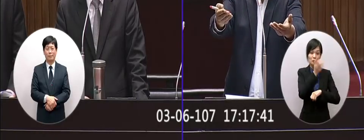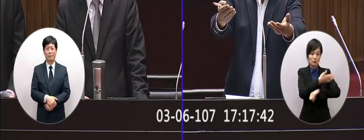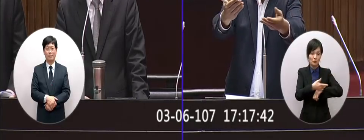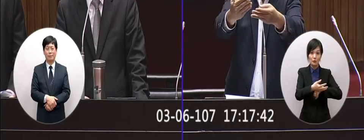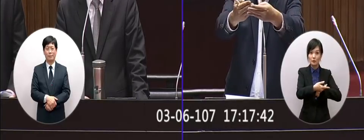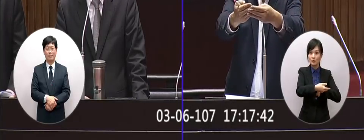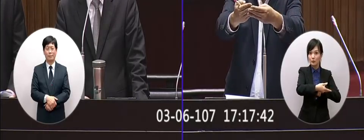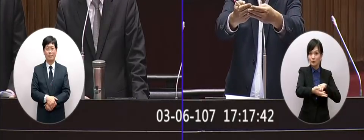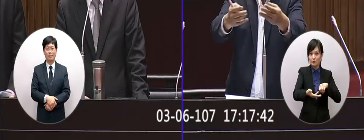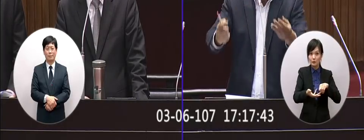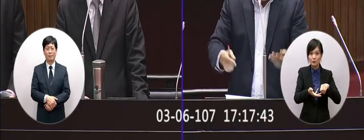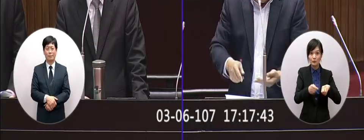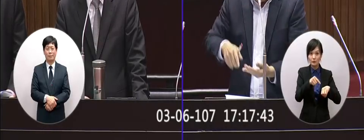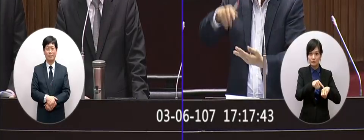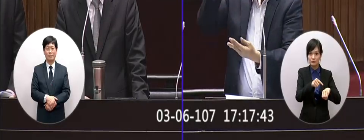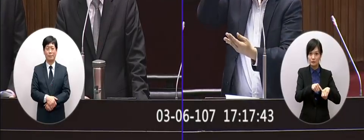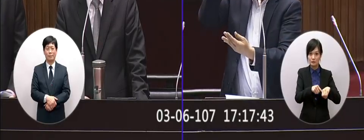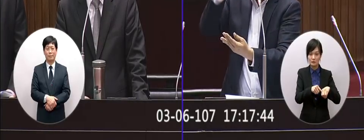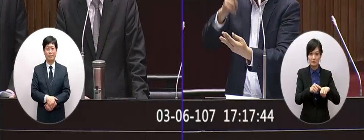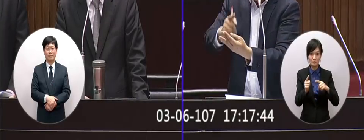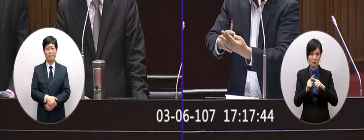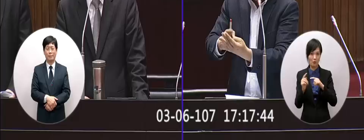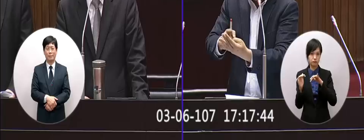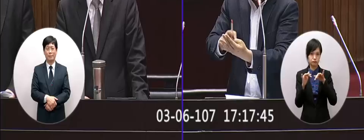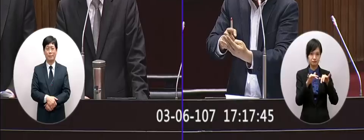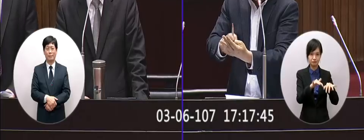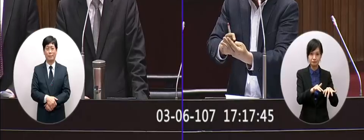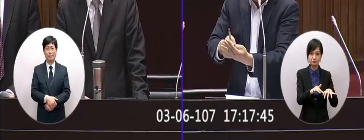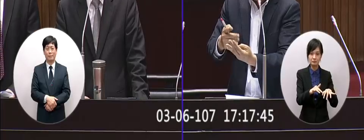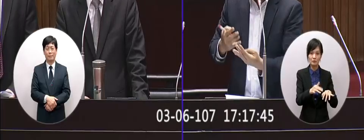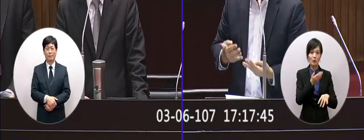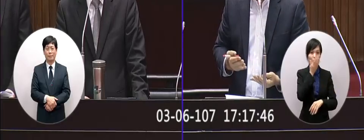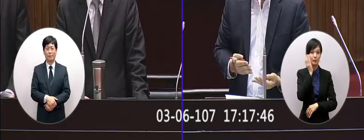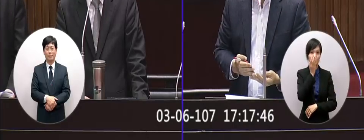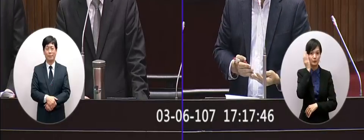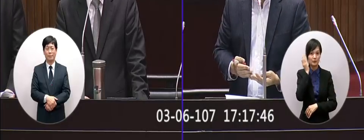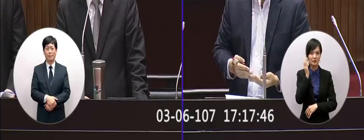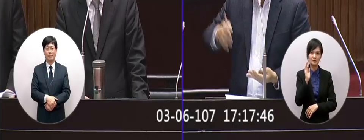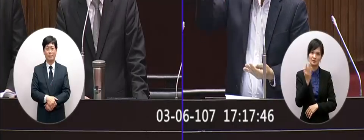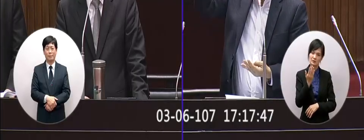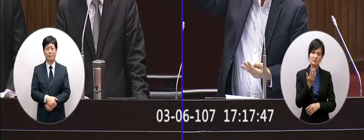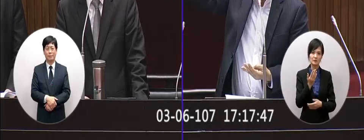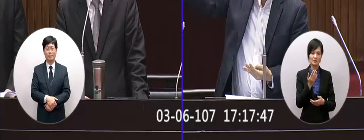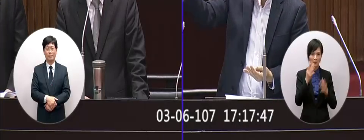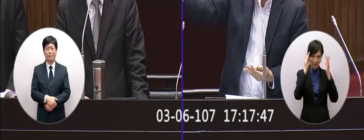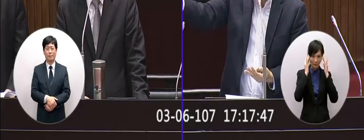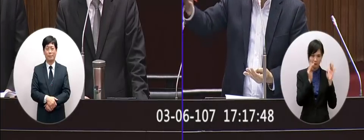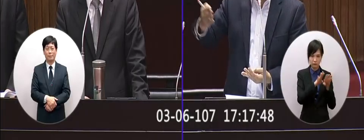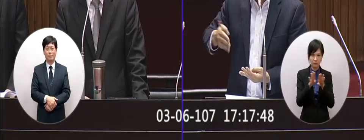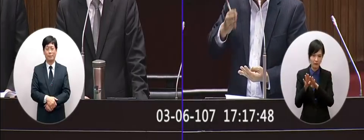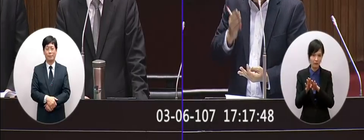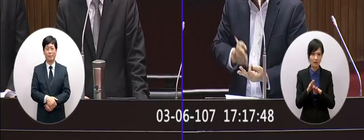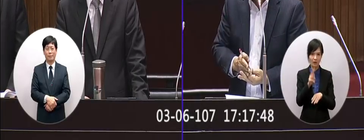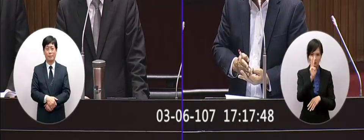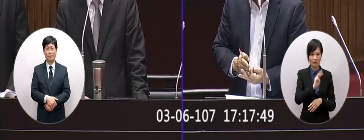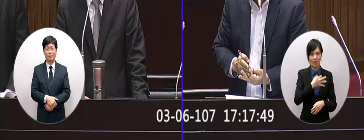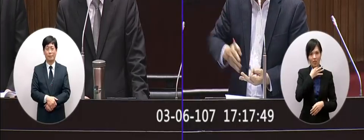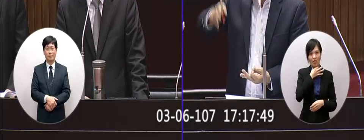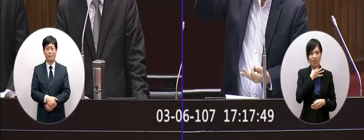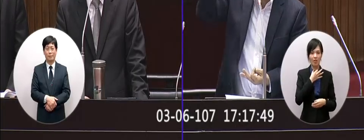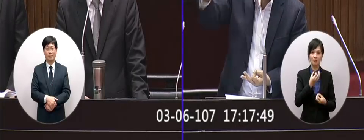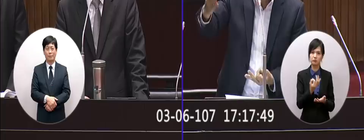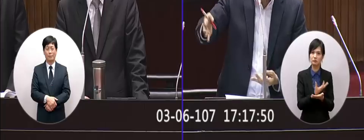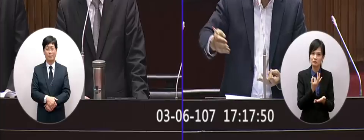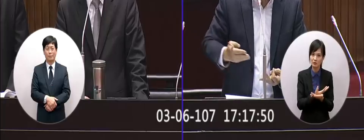游览所在人济啊，那人济尤其暑假就欠水啦，年王特殊的节庆也欠水